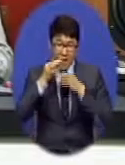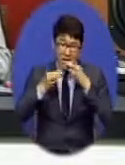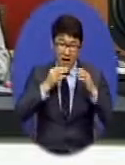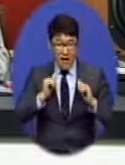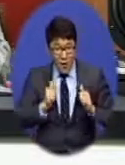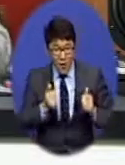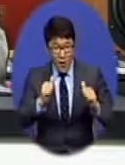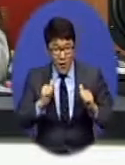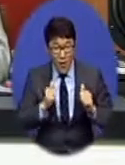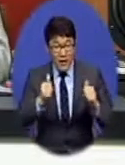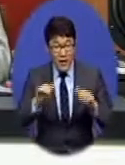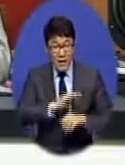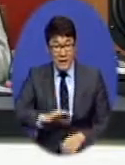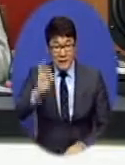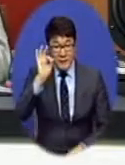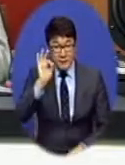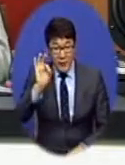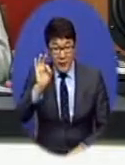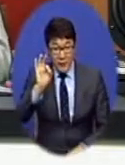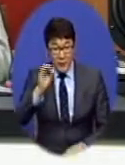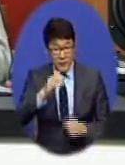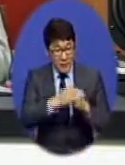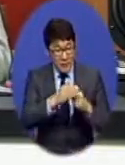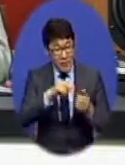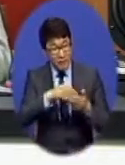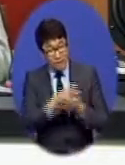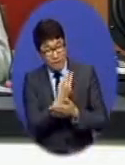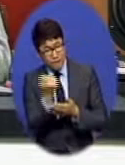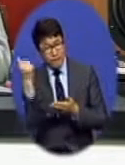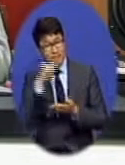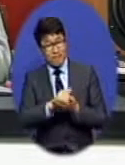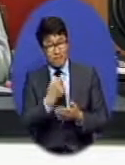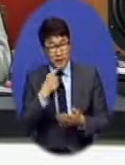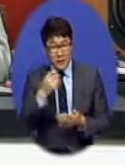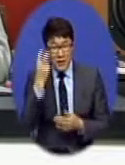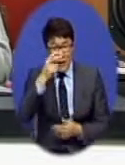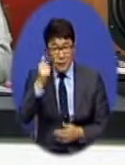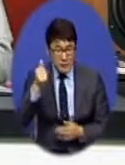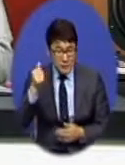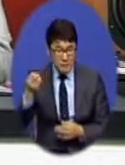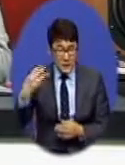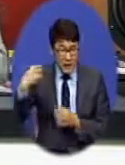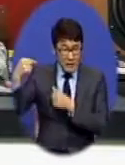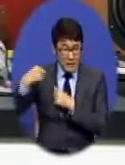해주셨어요. 그렇죠. 제가 10번 이미숙님 때문에 쓰러질 뻔했고요. 지금 좀 전에 PD님 때문에 쓰러질 뻔했어요.